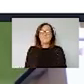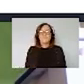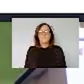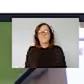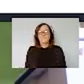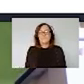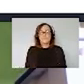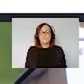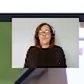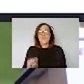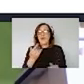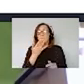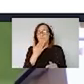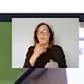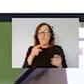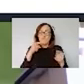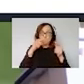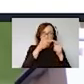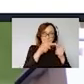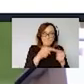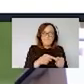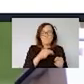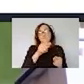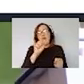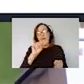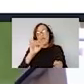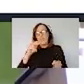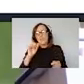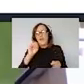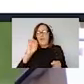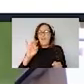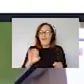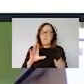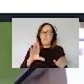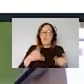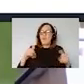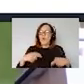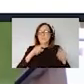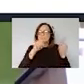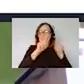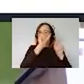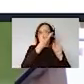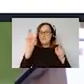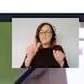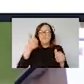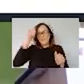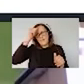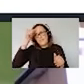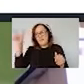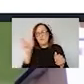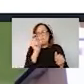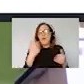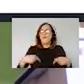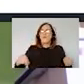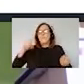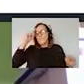cóż, tak jak mówię, oznaczając oczywiście Agnieszkę, Agę i inne osoby, możemy oznaczyć, prosić o pierwszą literę nazwiska, żebyśmy się nie